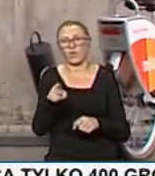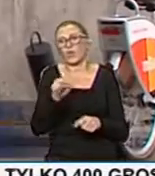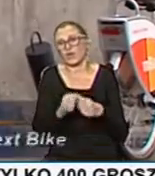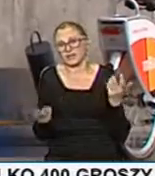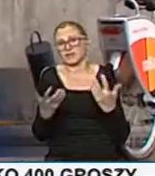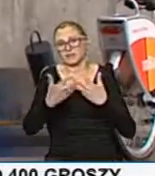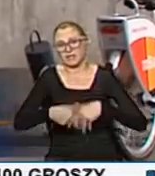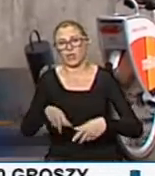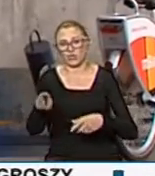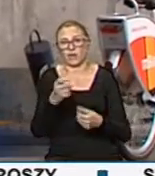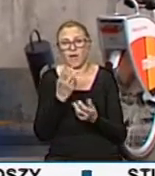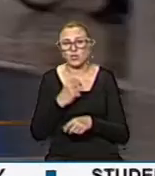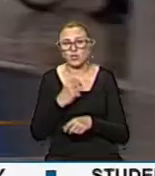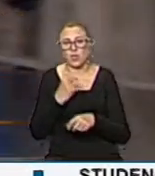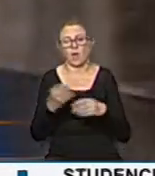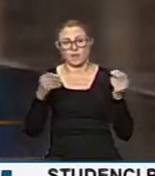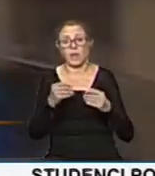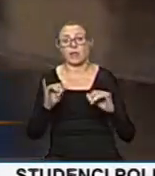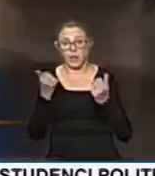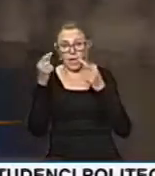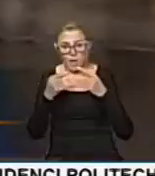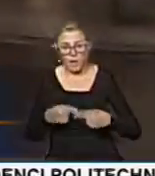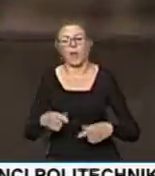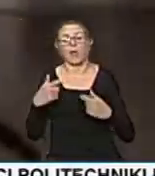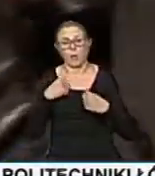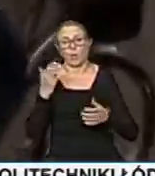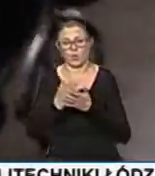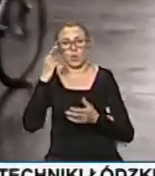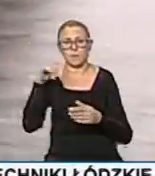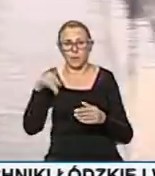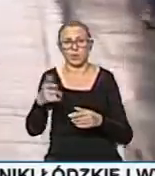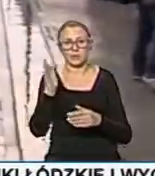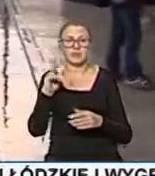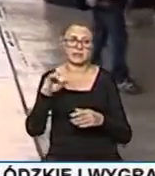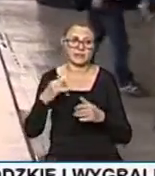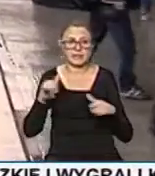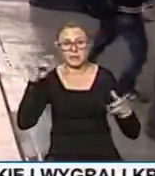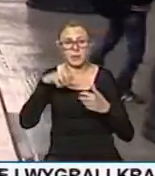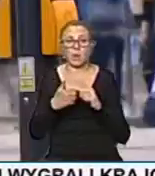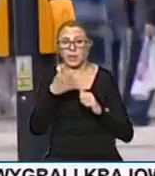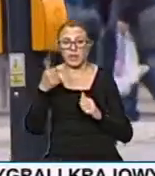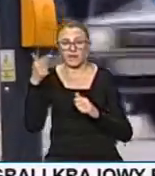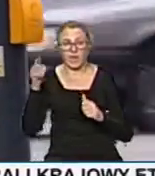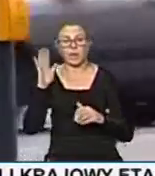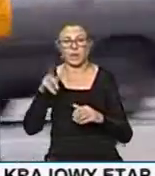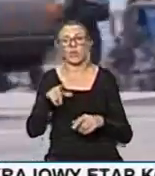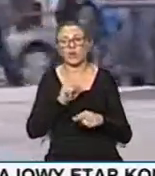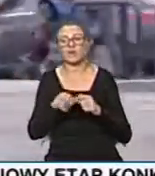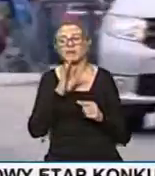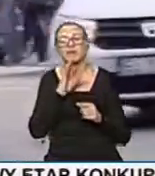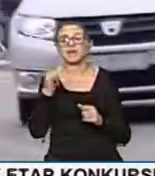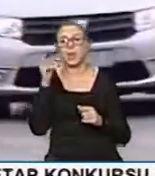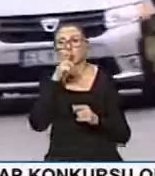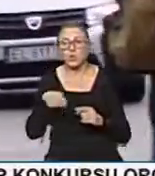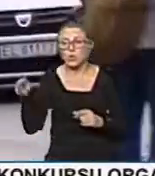To są elementy mechaniczne, które muszą się dotrzeć, więc mogą występować jakieś problemy przez pierwsze dni. No i to jest też kwestia, że